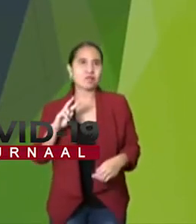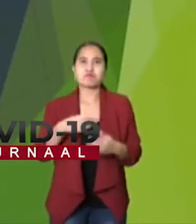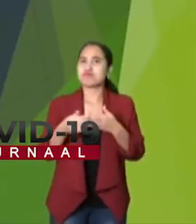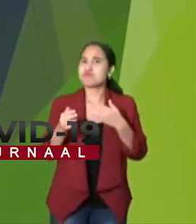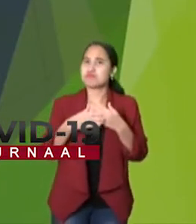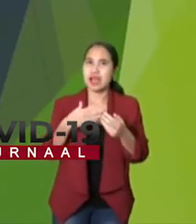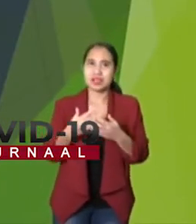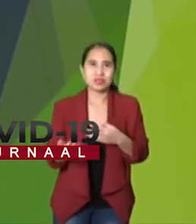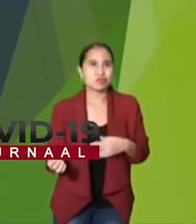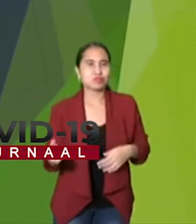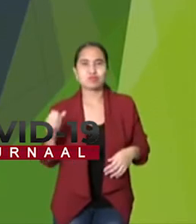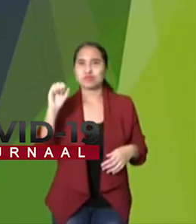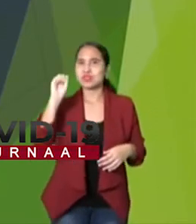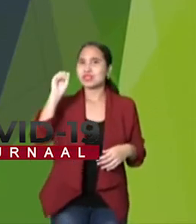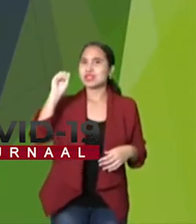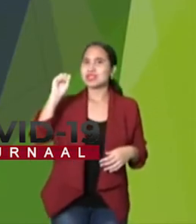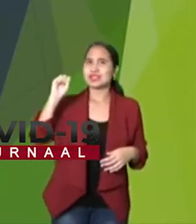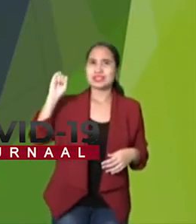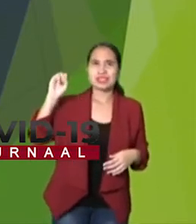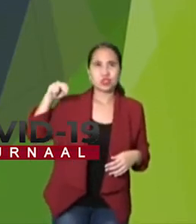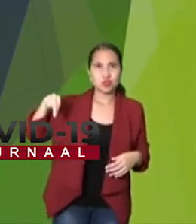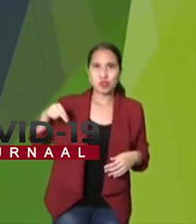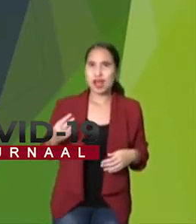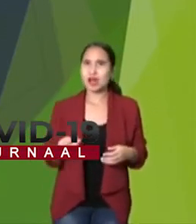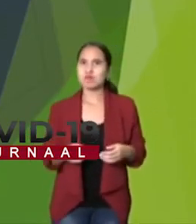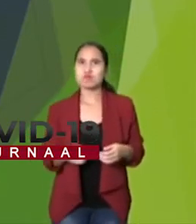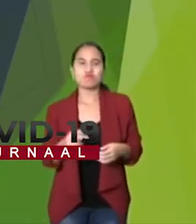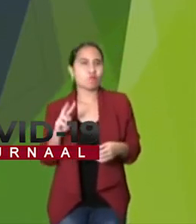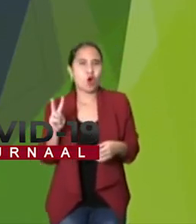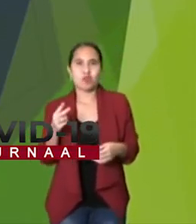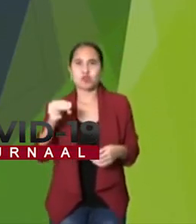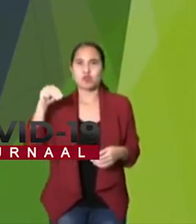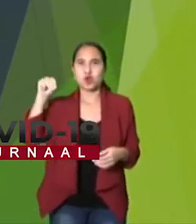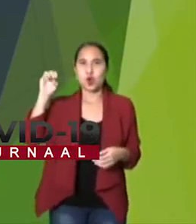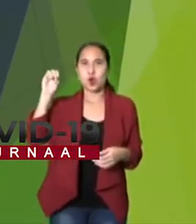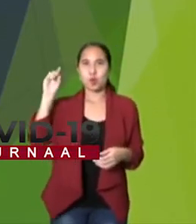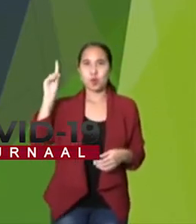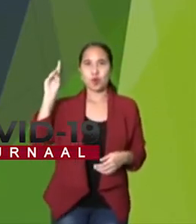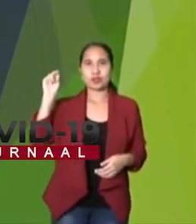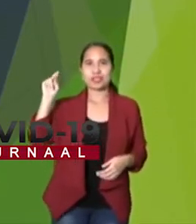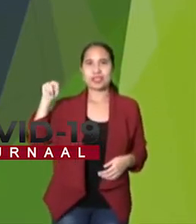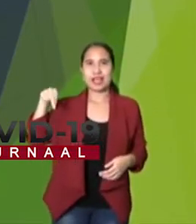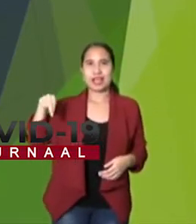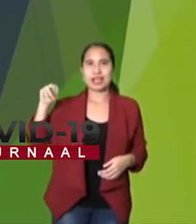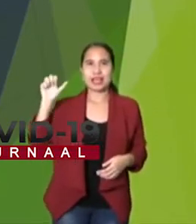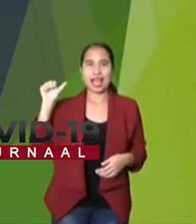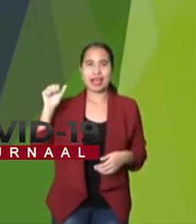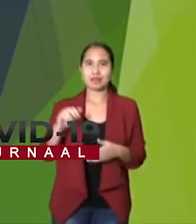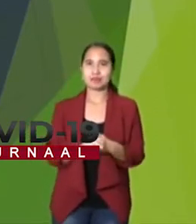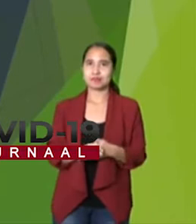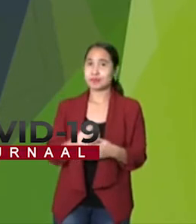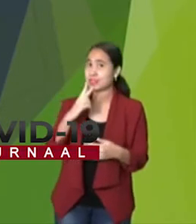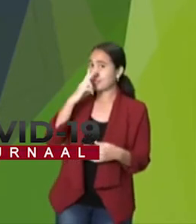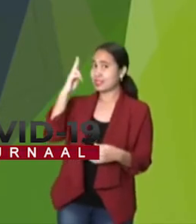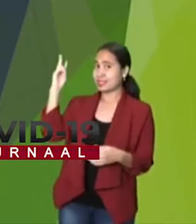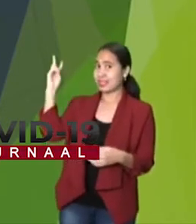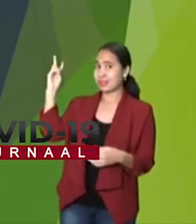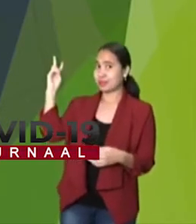Pfizer. Het grootste aandeel zit wel bij Moderna. En daar zien we dan dat